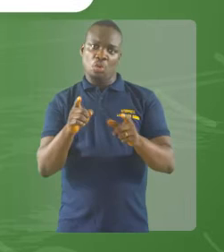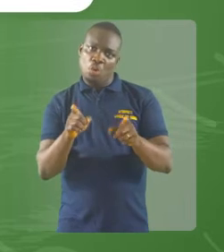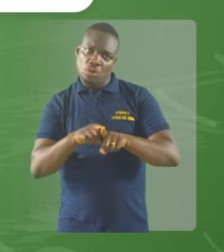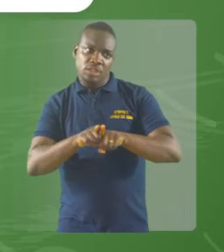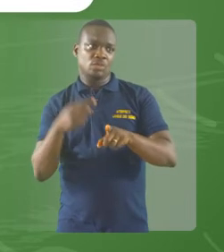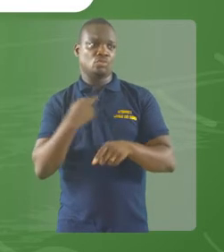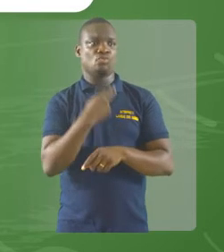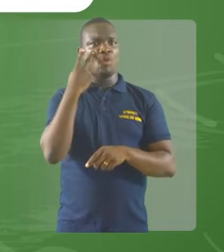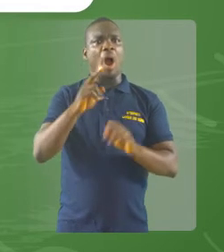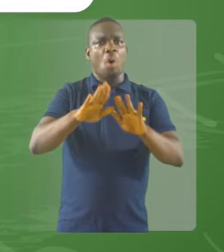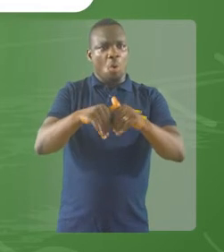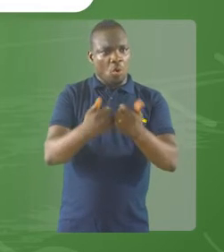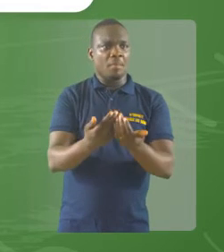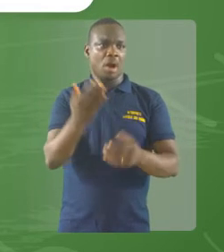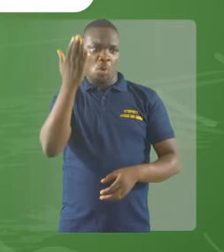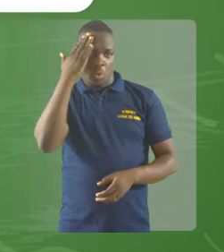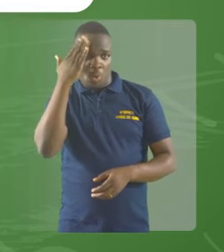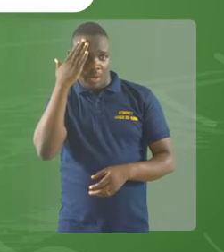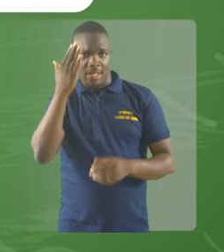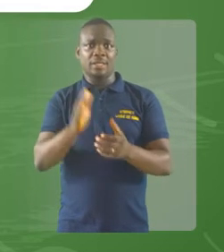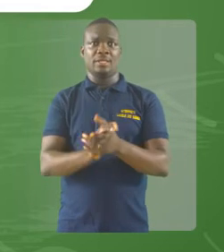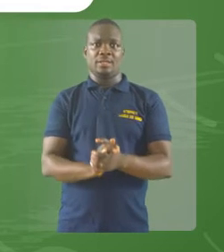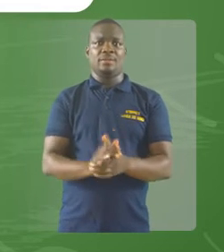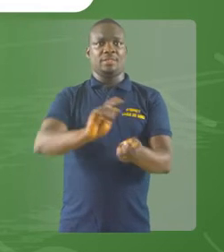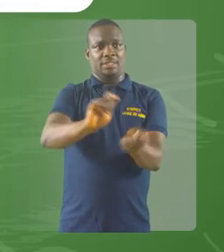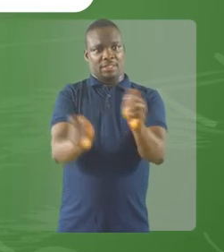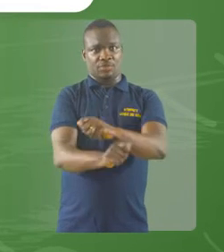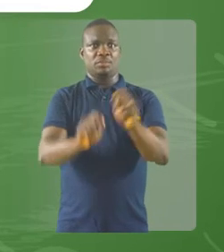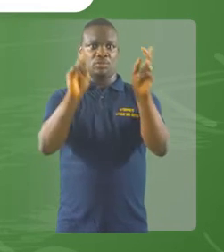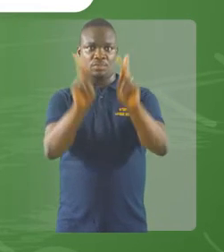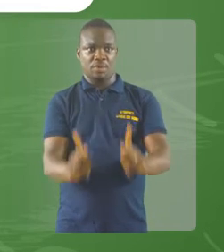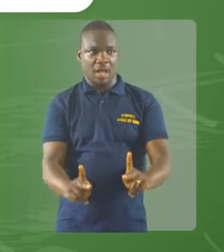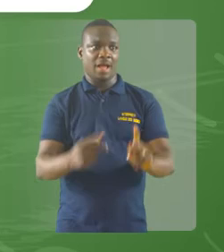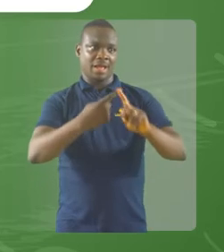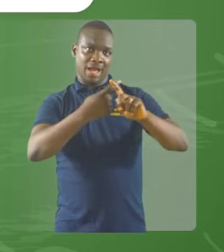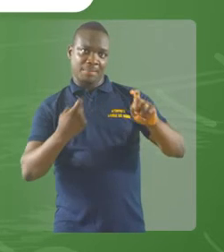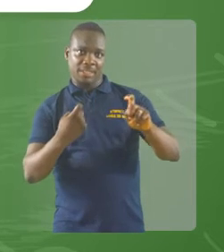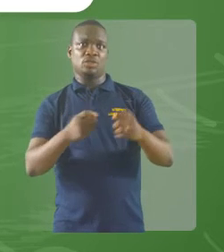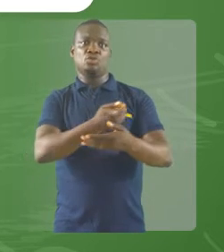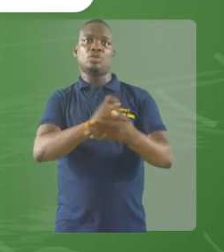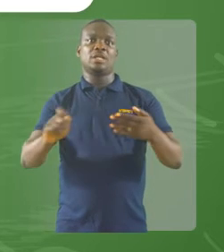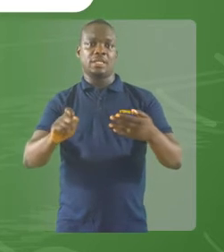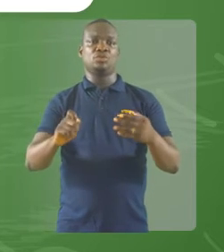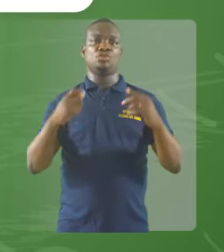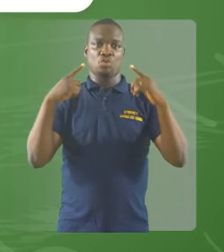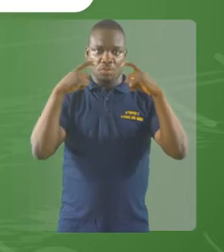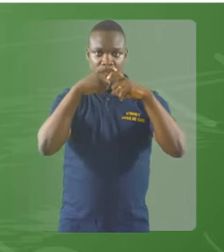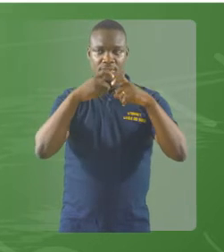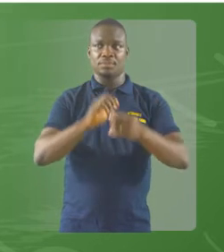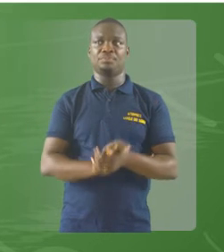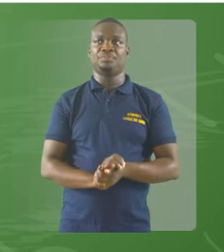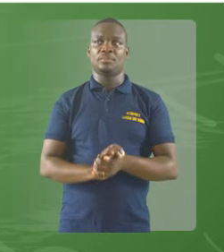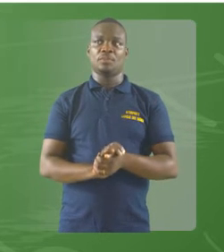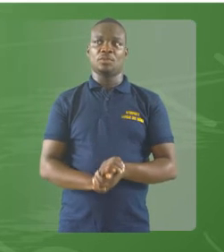nous allons voir comment reconnaître une transformation du plan à partir de son écriture complexe.